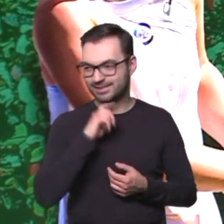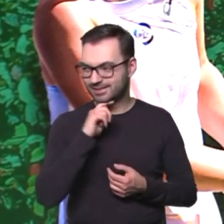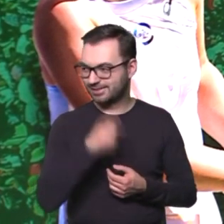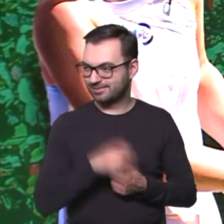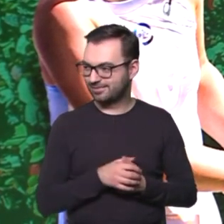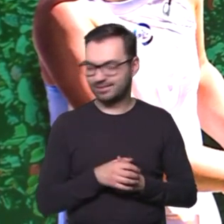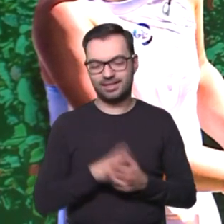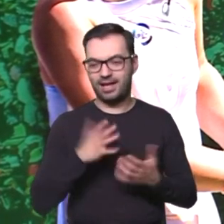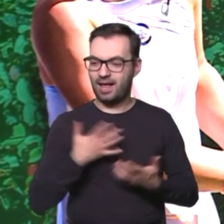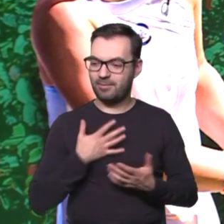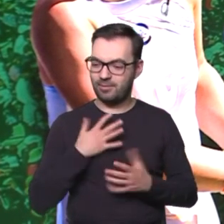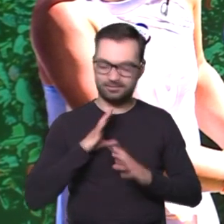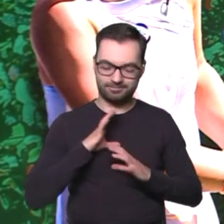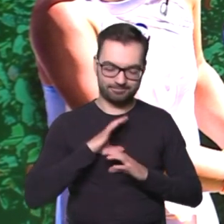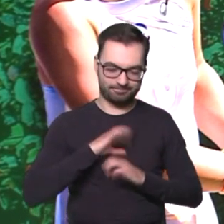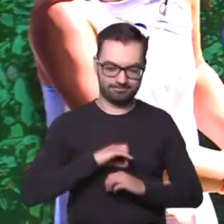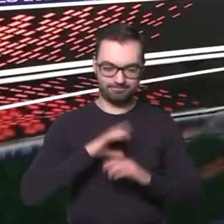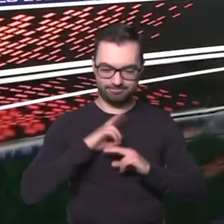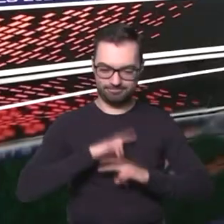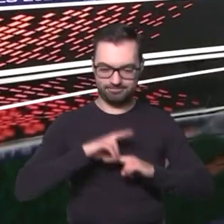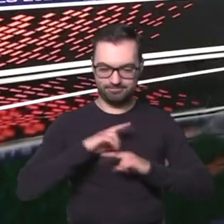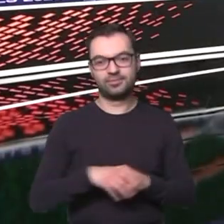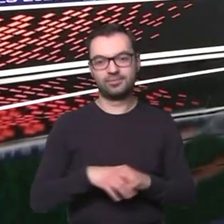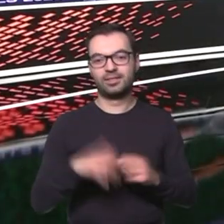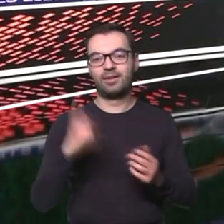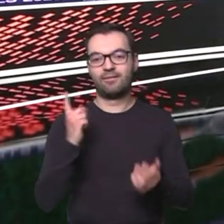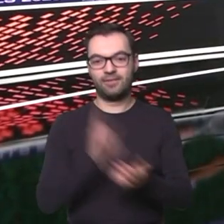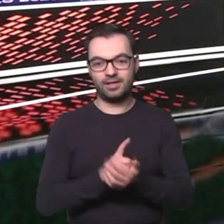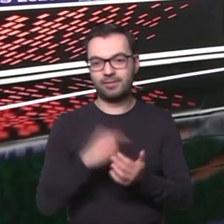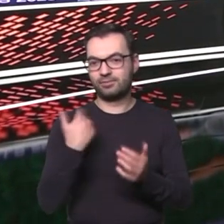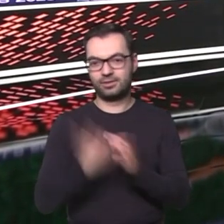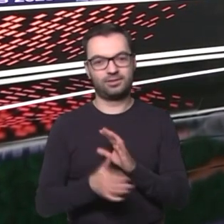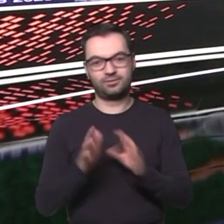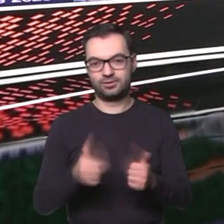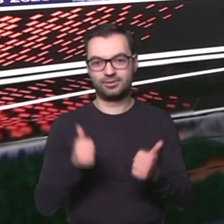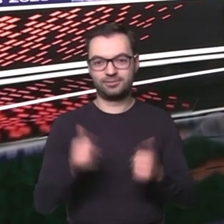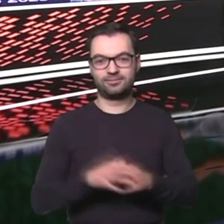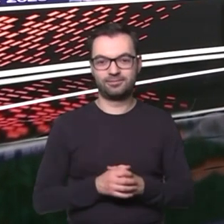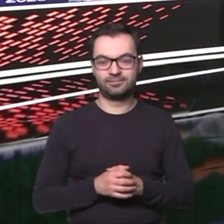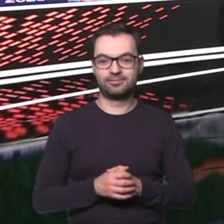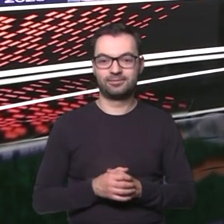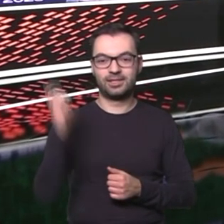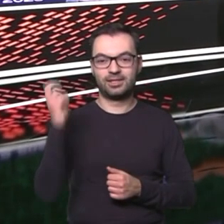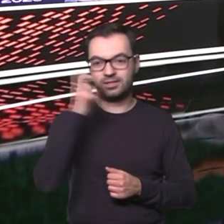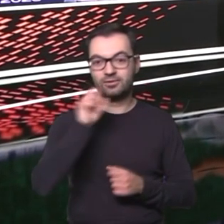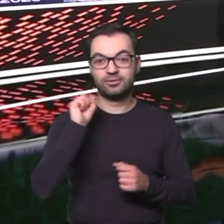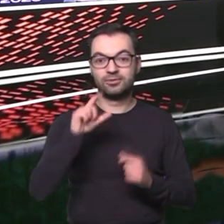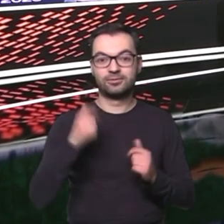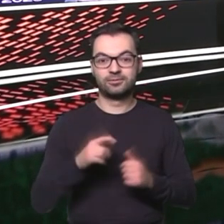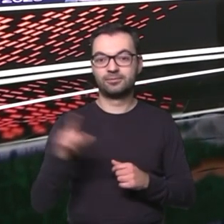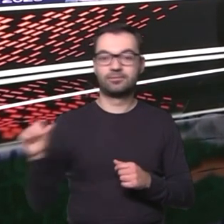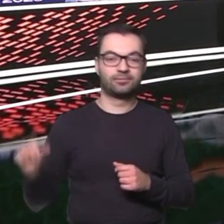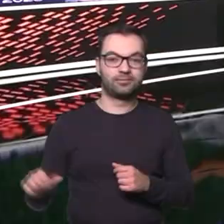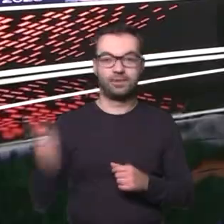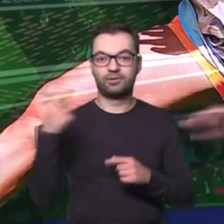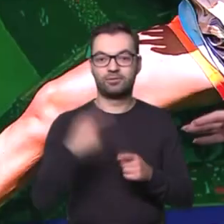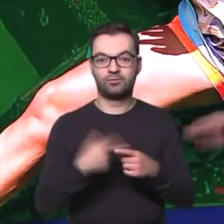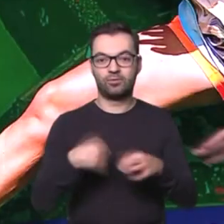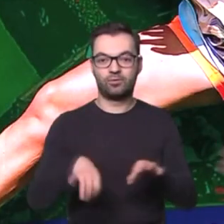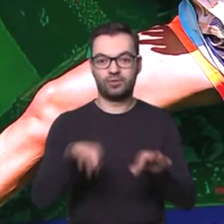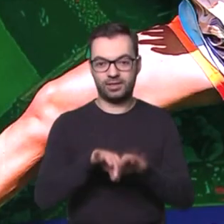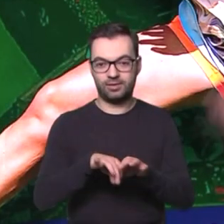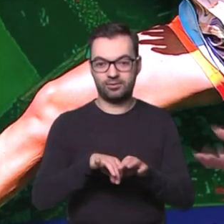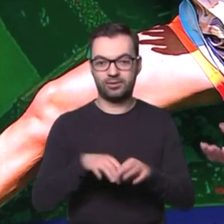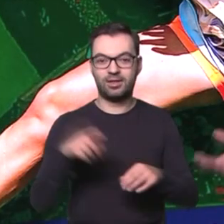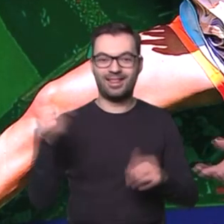przesada. Emocje tłumi w sobie zdecydowanie, to i po wygranych, i po przegranych. Jest. Ale taka ciekawostka, jest to jej pierwszy półfinał turnieju rangi